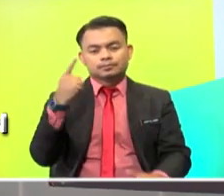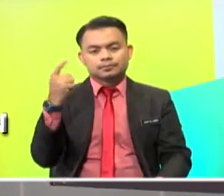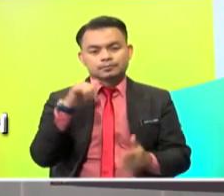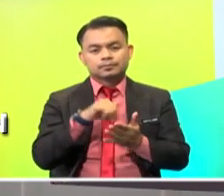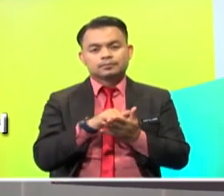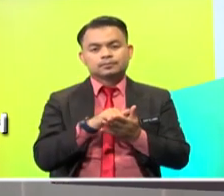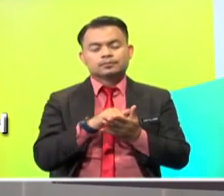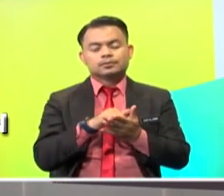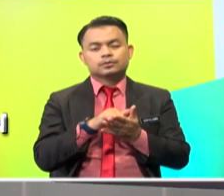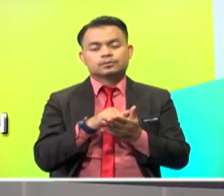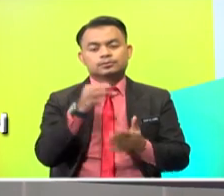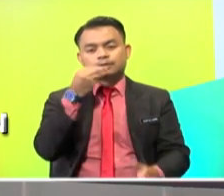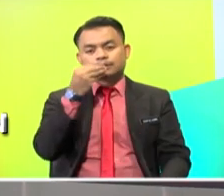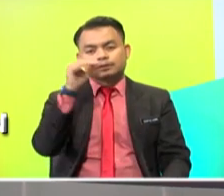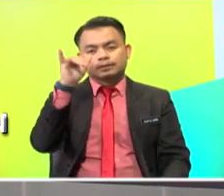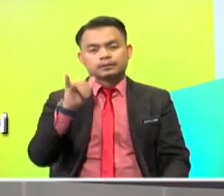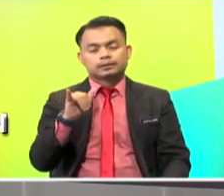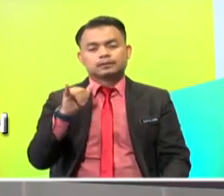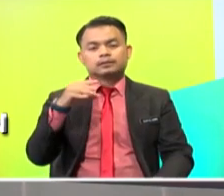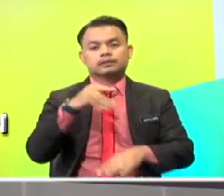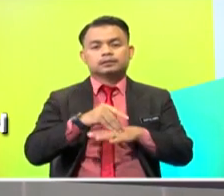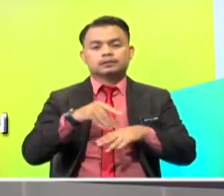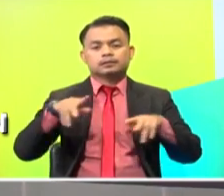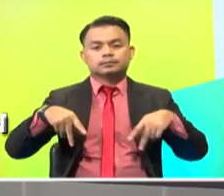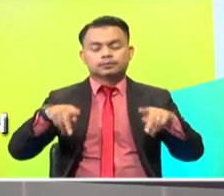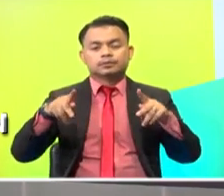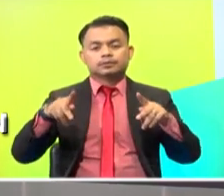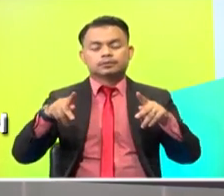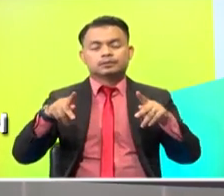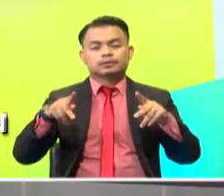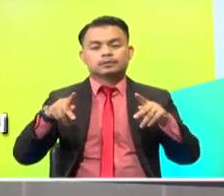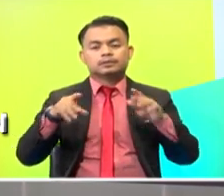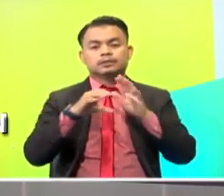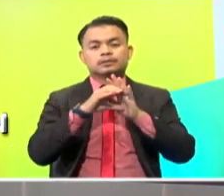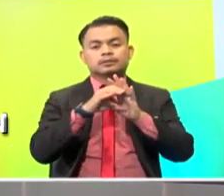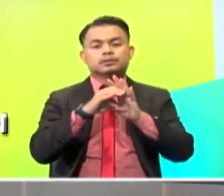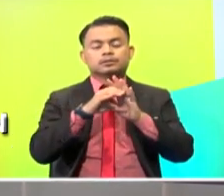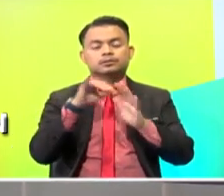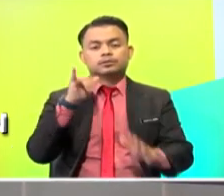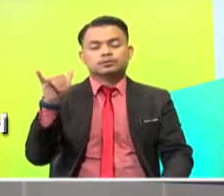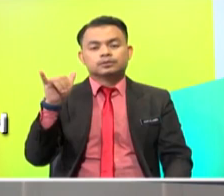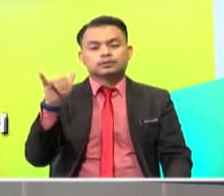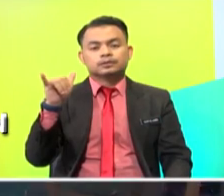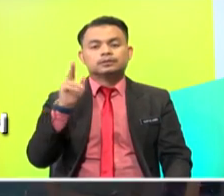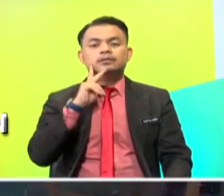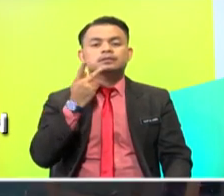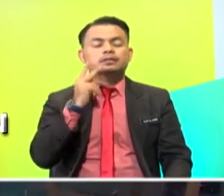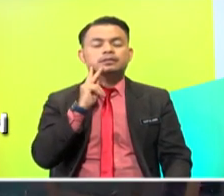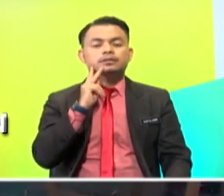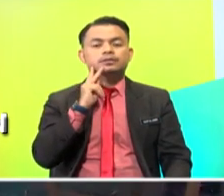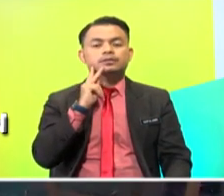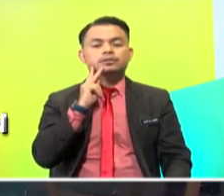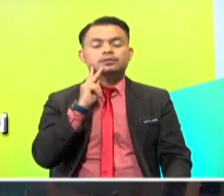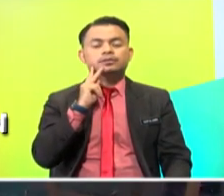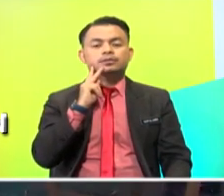sosmed Um makanan yang diproses lain dan Titin kan ialah contoh majas Sayu cendawan cendawan yang